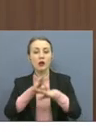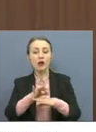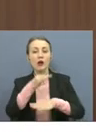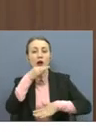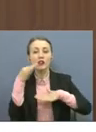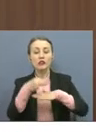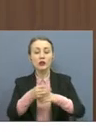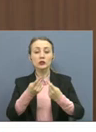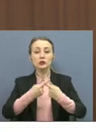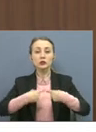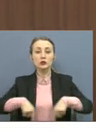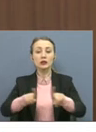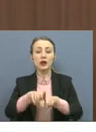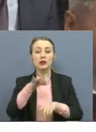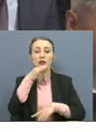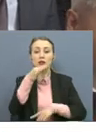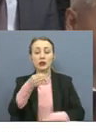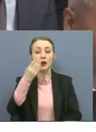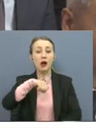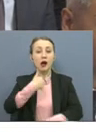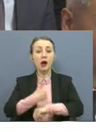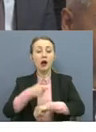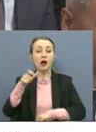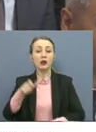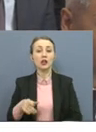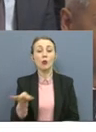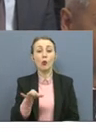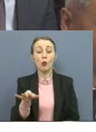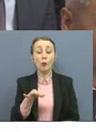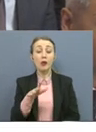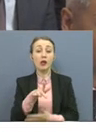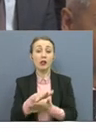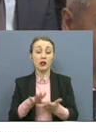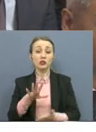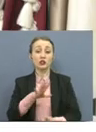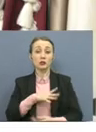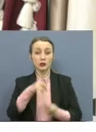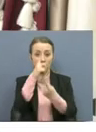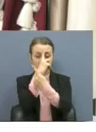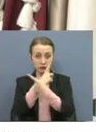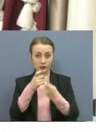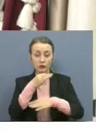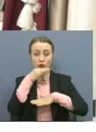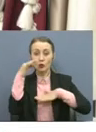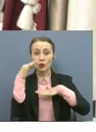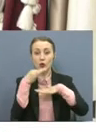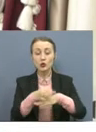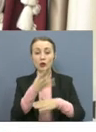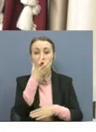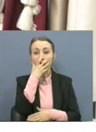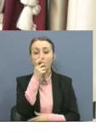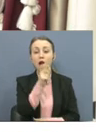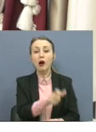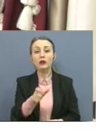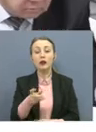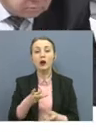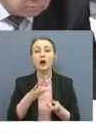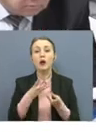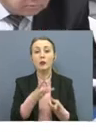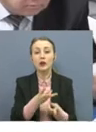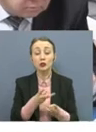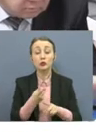түсінбей дал. Осы себепті жауапты мекеме мамандары түсіндіру жұмыстарын жүргізу қажет, деді облыс әкімі. Сонымен қатар аймақта жылыту маусымының